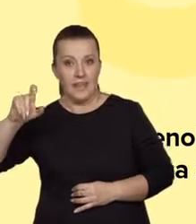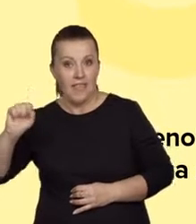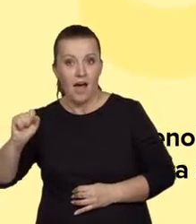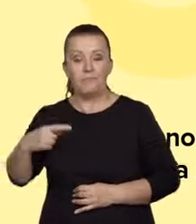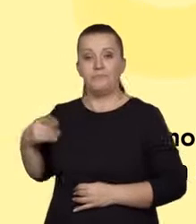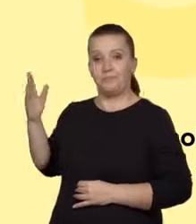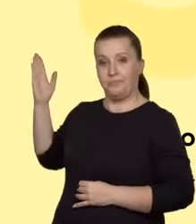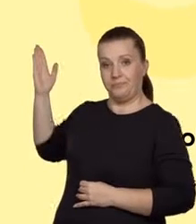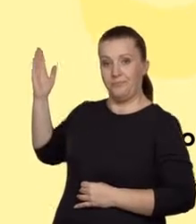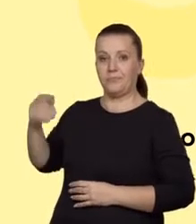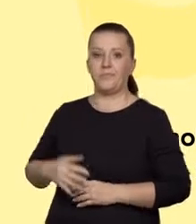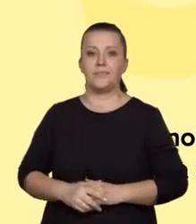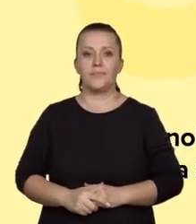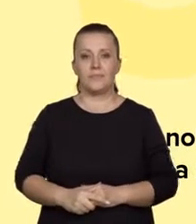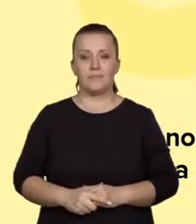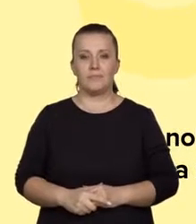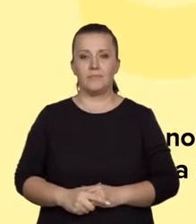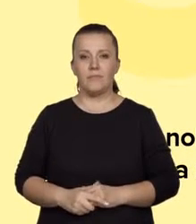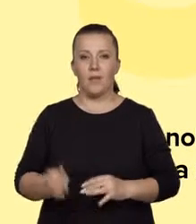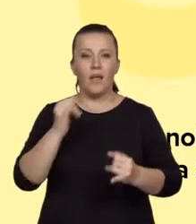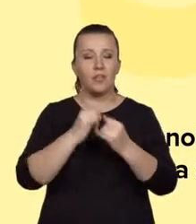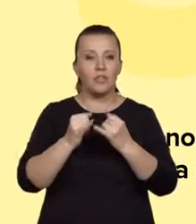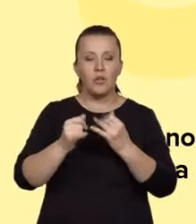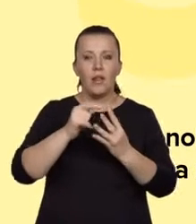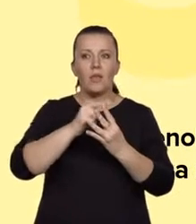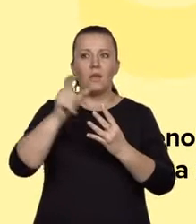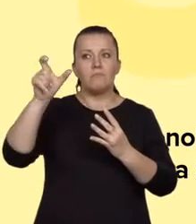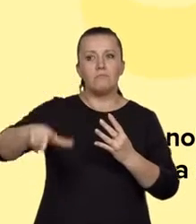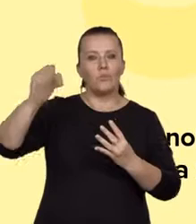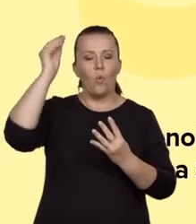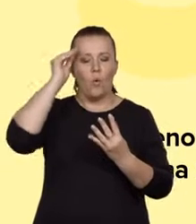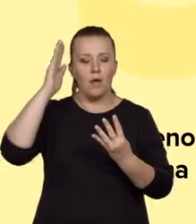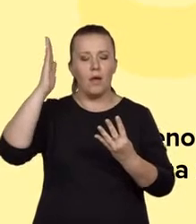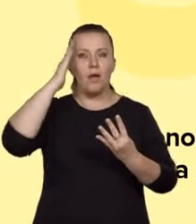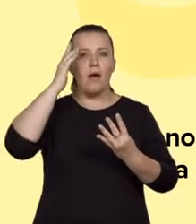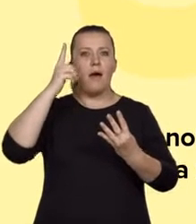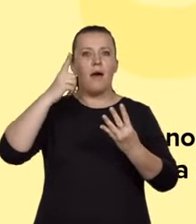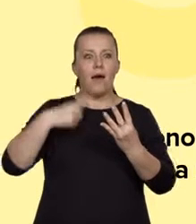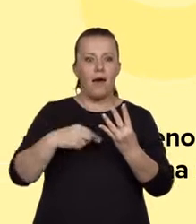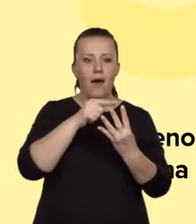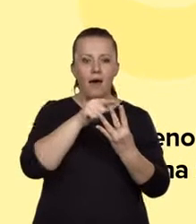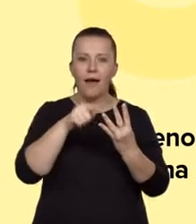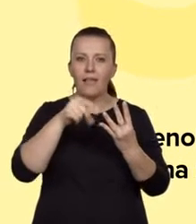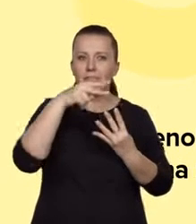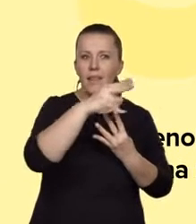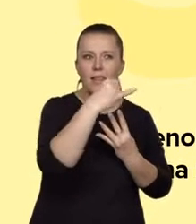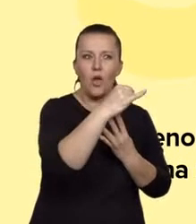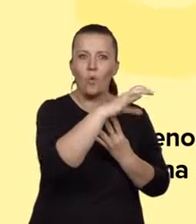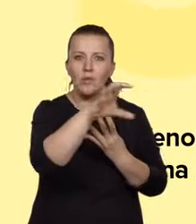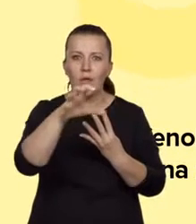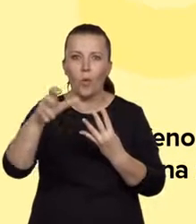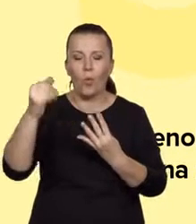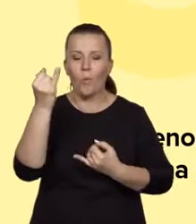glicyloalanyloglicyny, czyli tripeptydu. Uświadomienie sobie faktu, że będziemy identyfikować związki należące do różnych grup